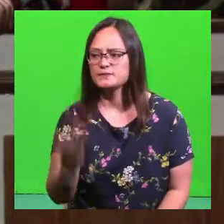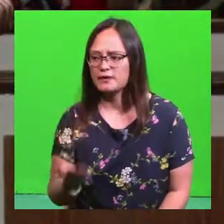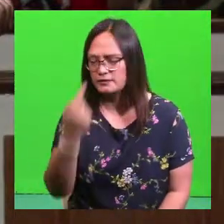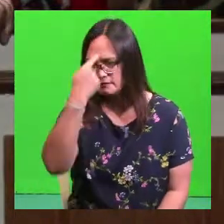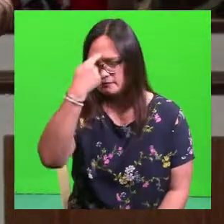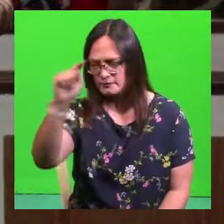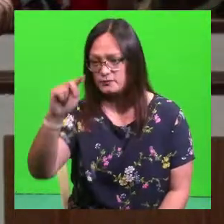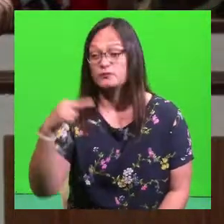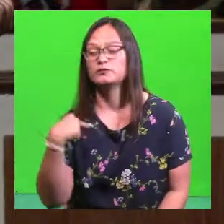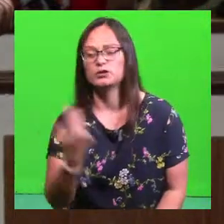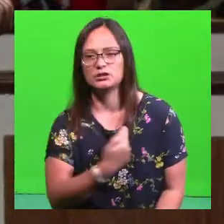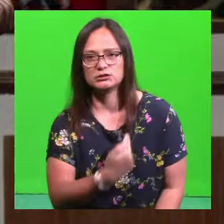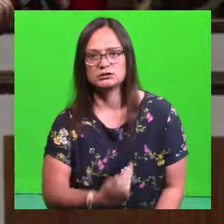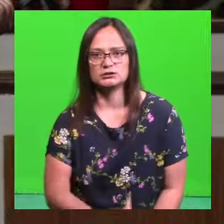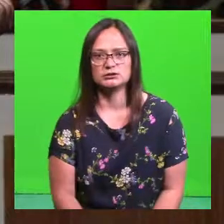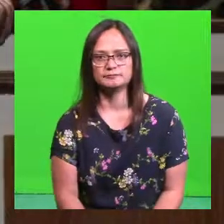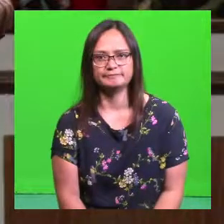us.